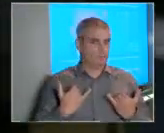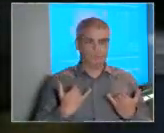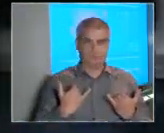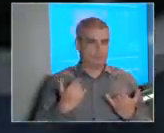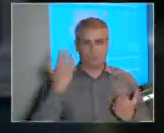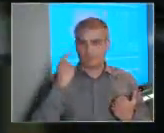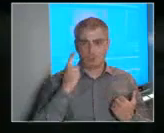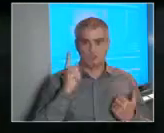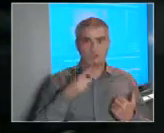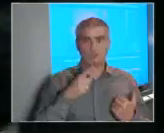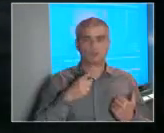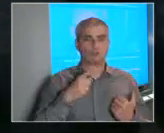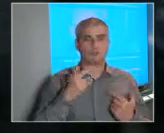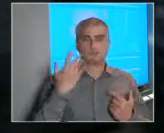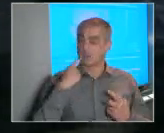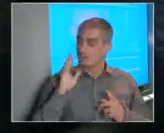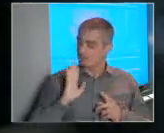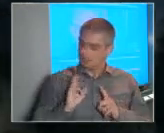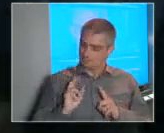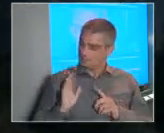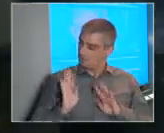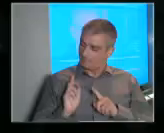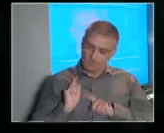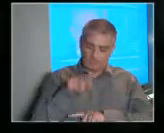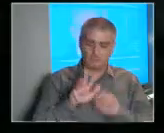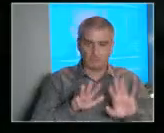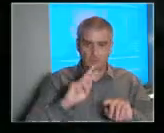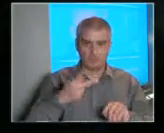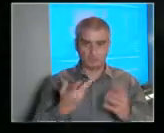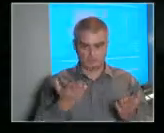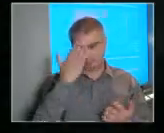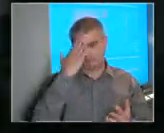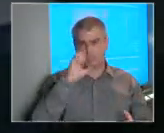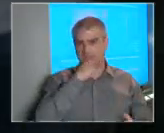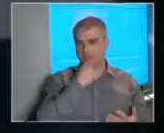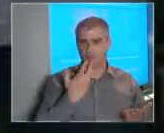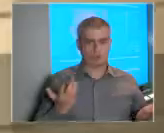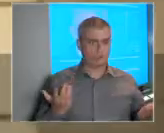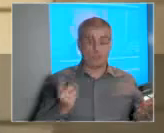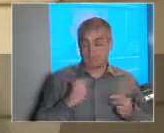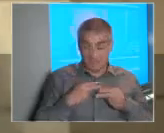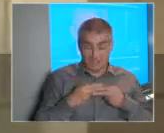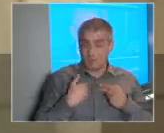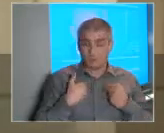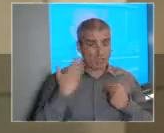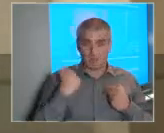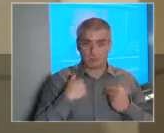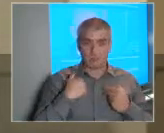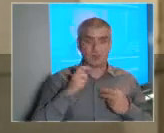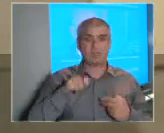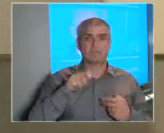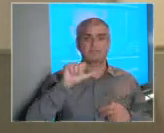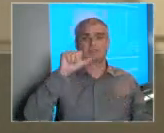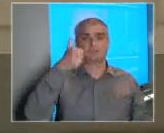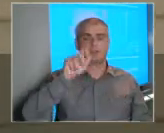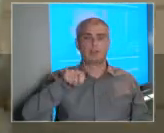קרה שיש קפיצה מאפריל לספטמבר, אין כזה דבר עידן, הרי אתה מכיר את ההיסטוריה, הקפיצה הכי קרובה שהייתה לנו, הייתה הכנסת